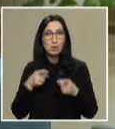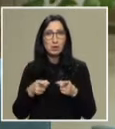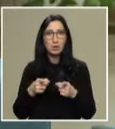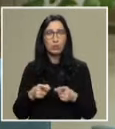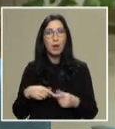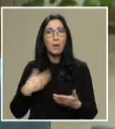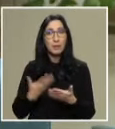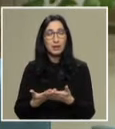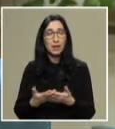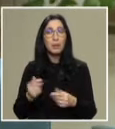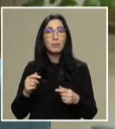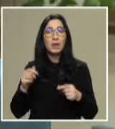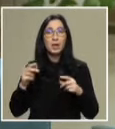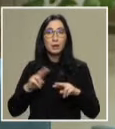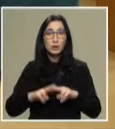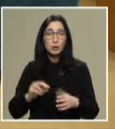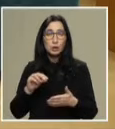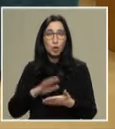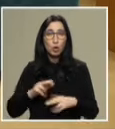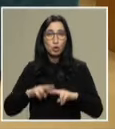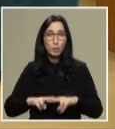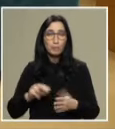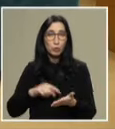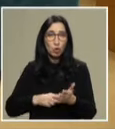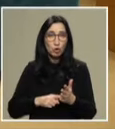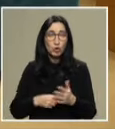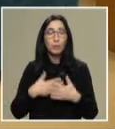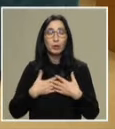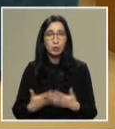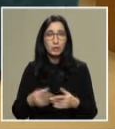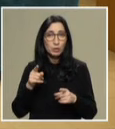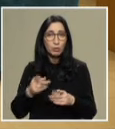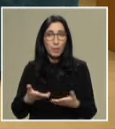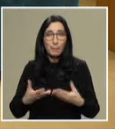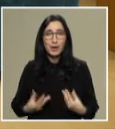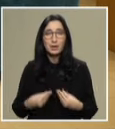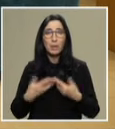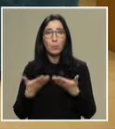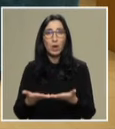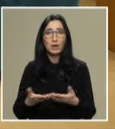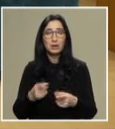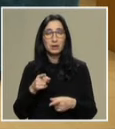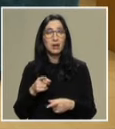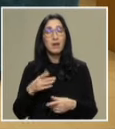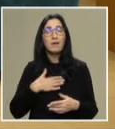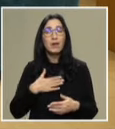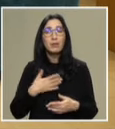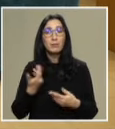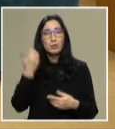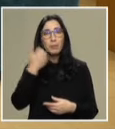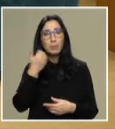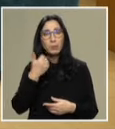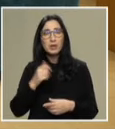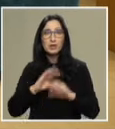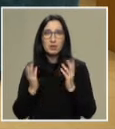Предлагам с това да сложим точка на днешната ни дискусия. Искам още веднъж да ви благодаря за това, че приехте поканата ни за нея. Вярвам, че сме били полезни както